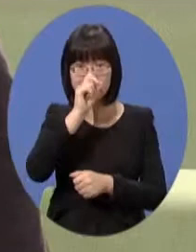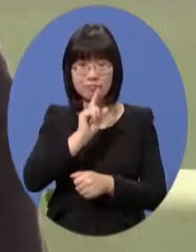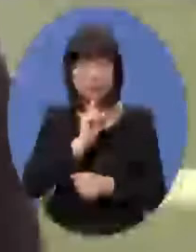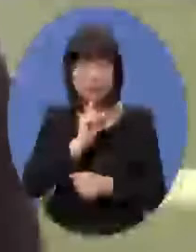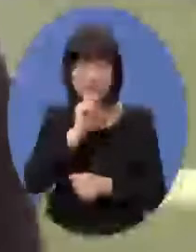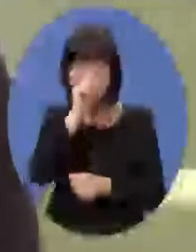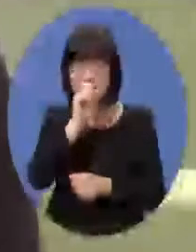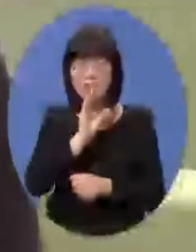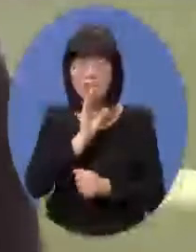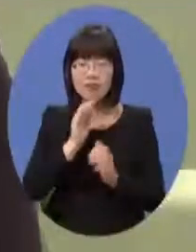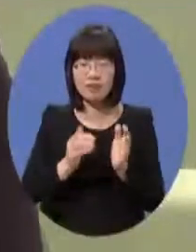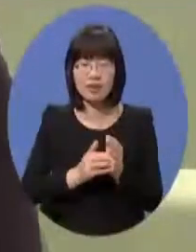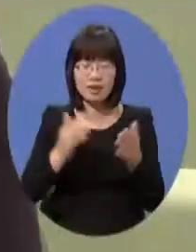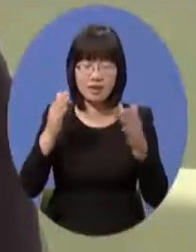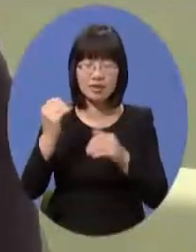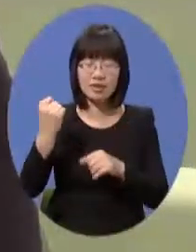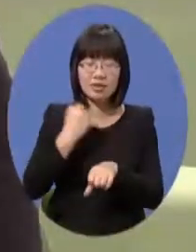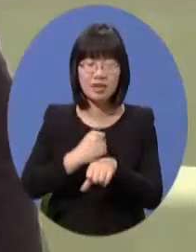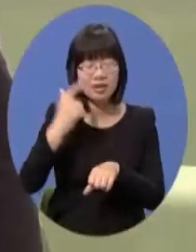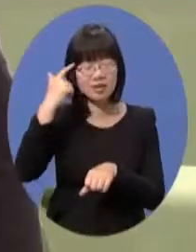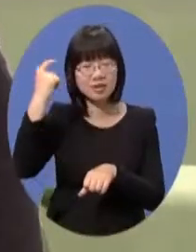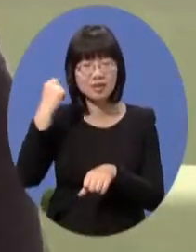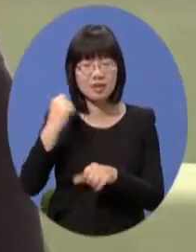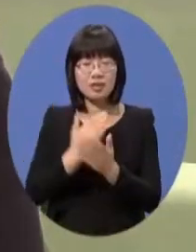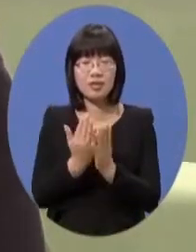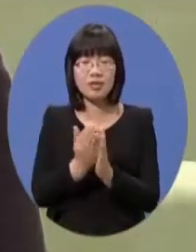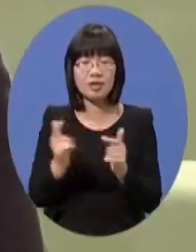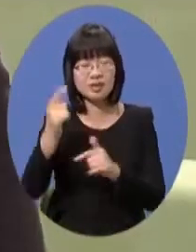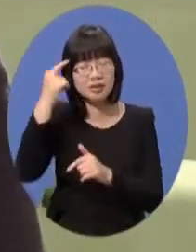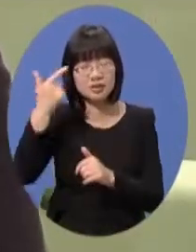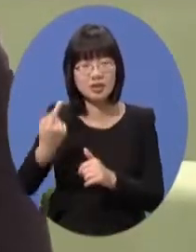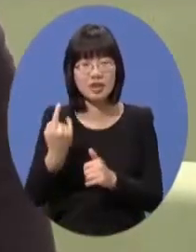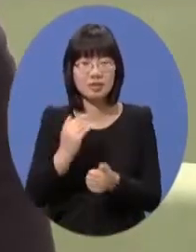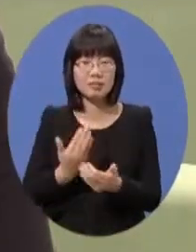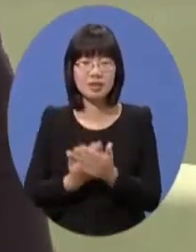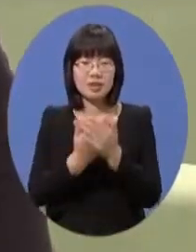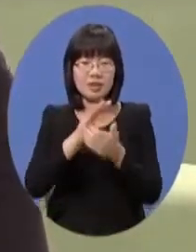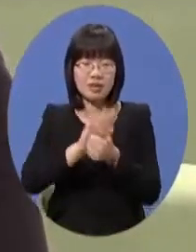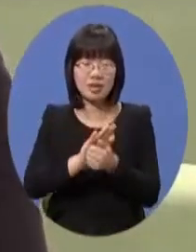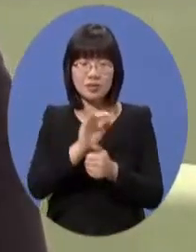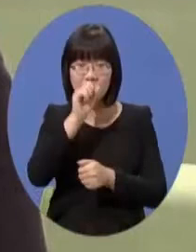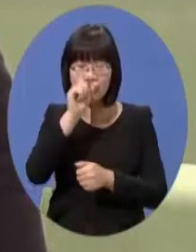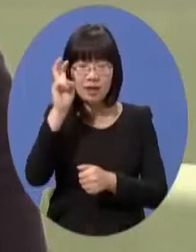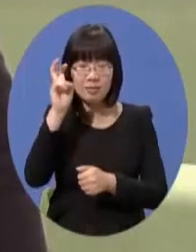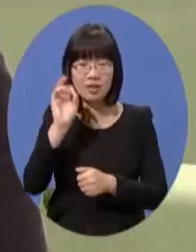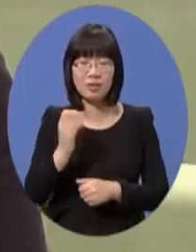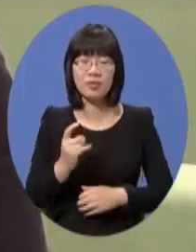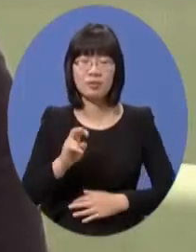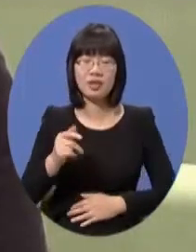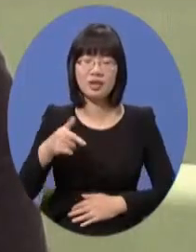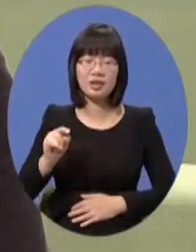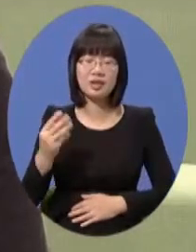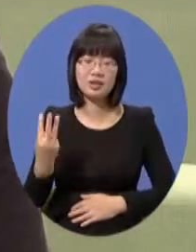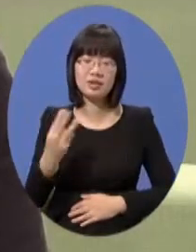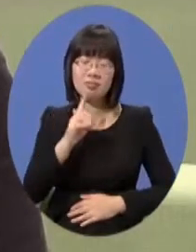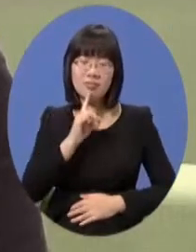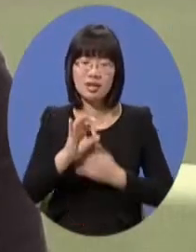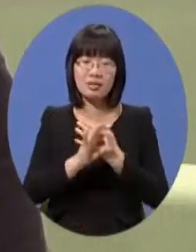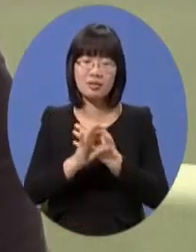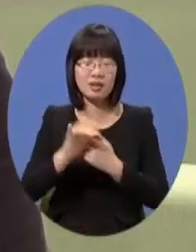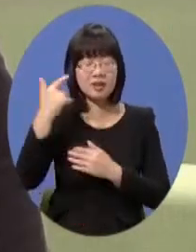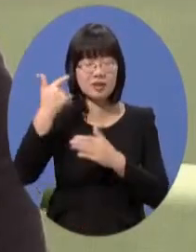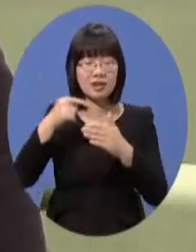좋은 건 사실입니다. 네. 뭐 집중력이나 기억력, 여러 가지 두뇌 발달에 참 좋은 걸로 알려져 있는데 오메가3 얘기를 이제 하자면 뇌 속에